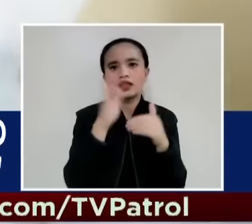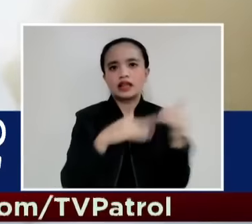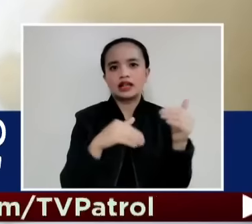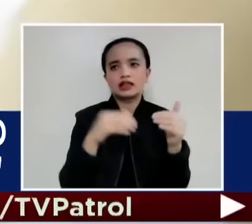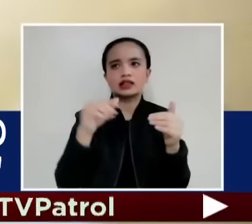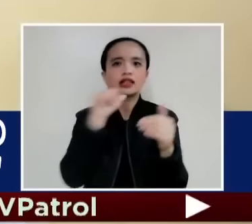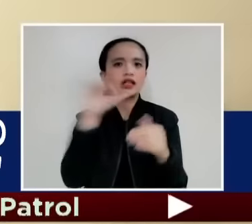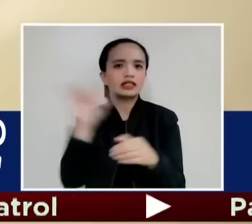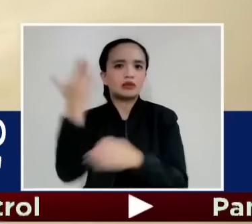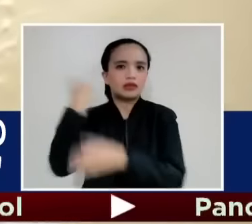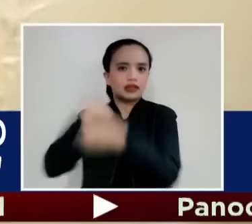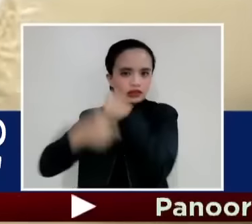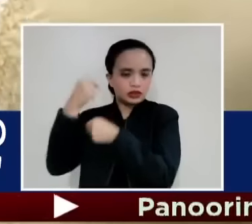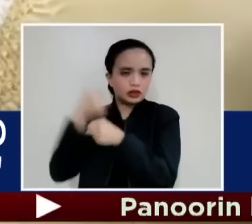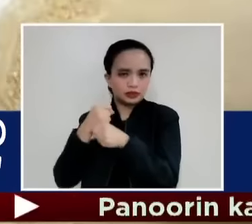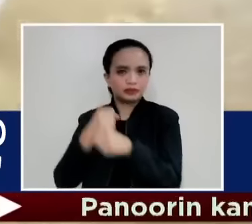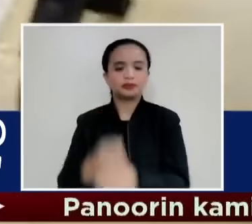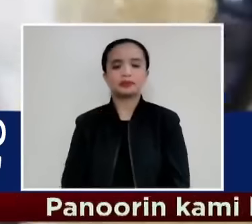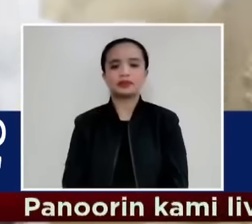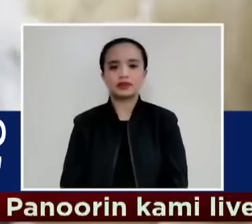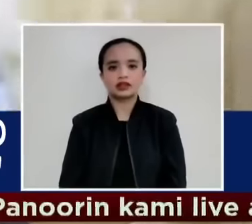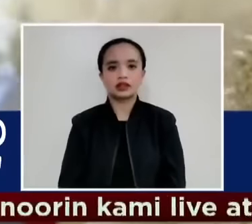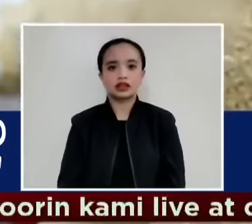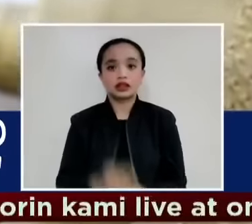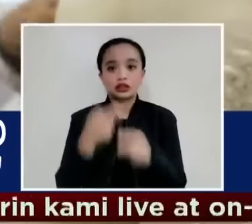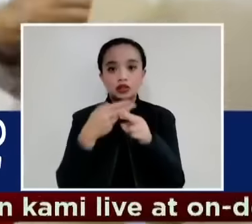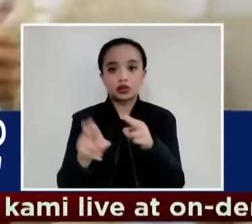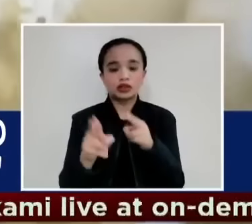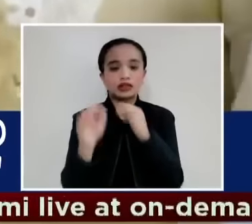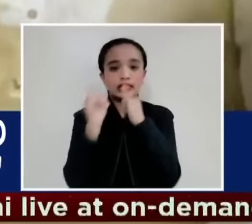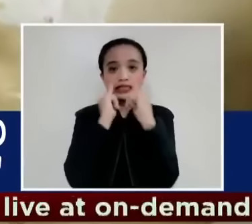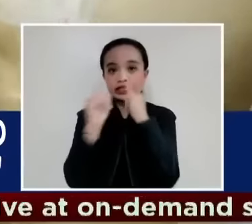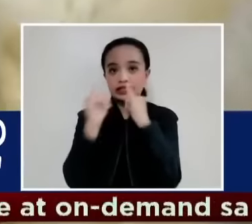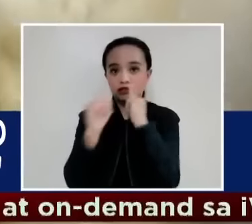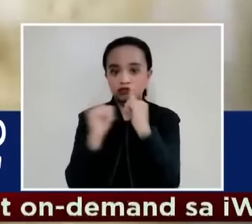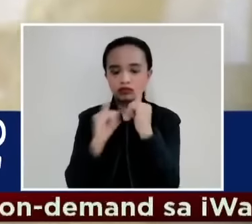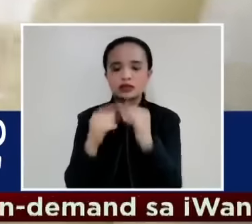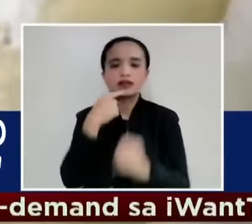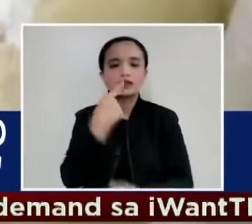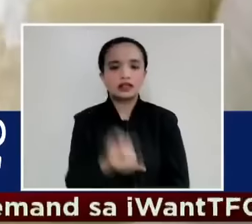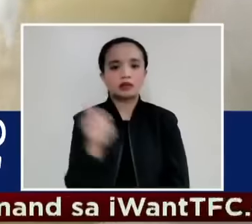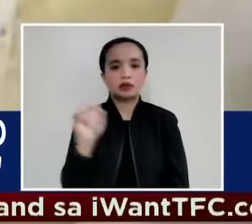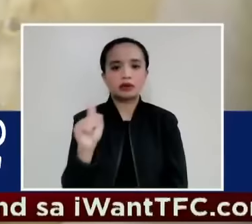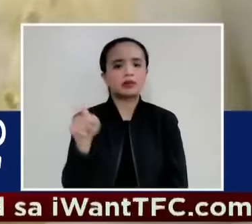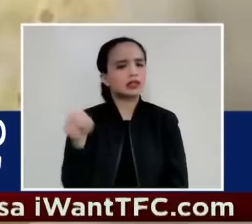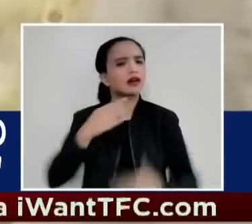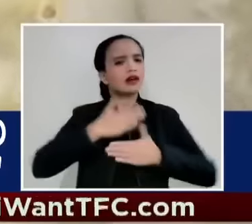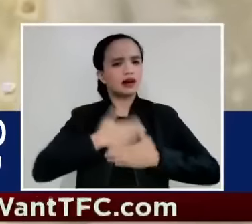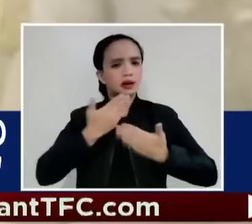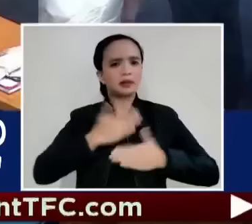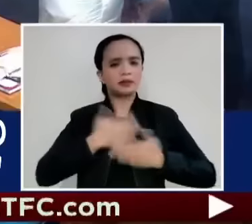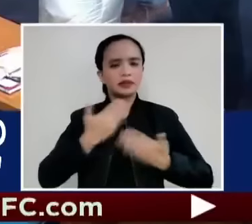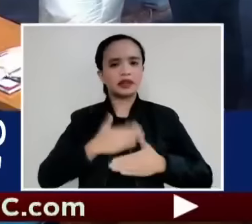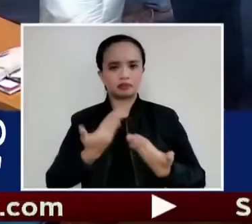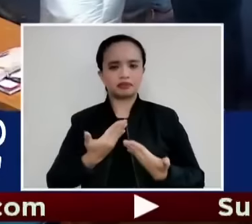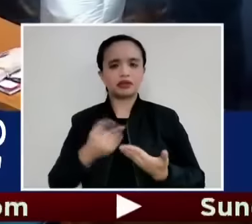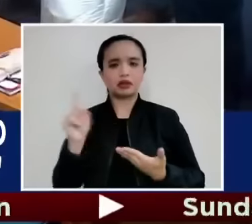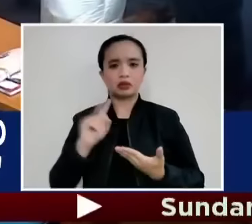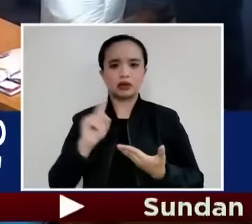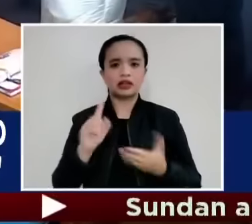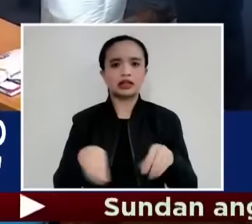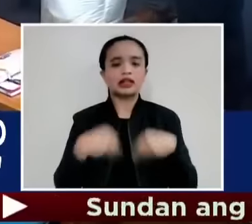sona noong 2022. Sa isang maikling ambush interview sa Pangulo, sinabi naman niyang nagagalak siya na siya'y nakapagbigay ng report